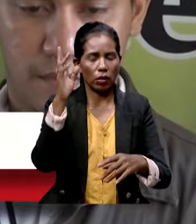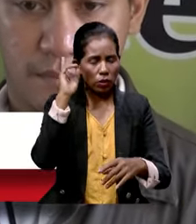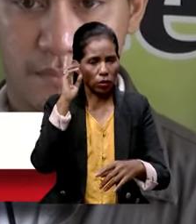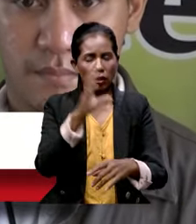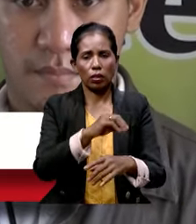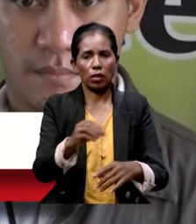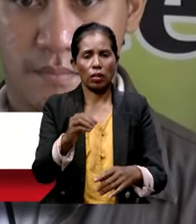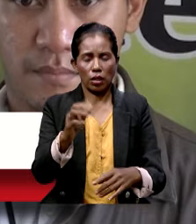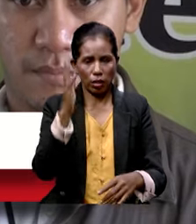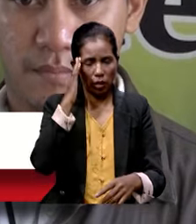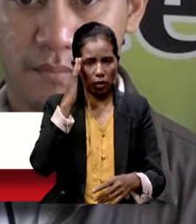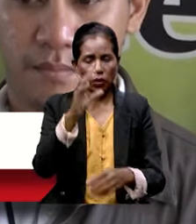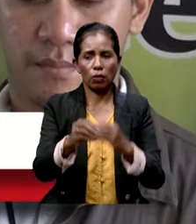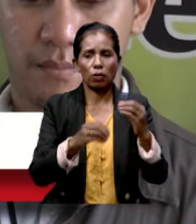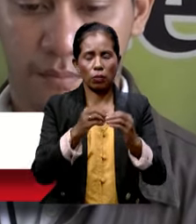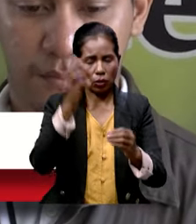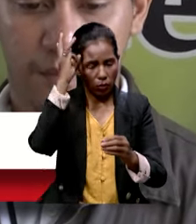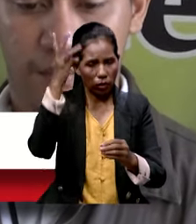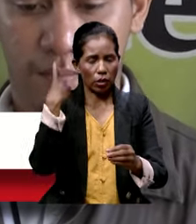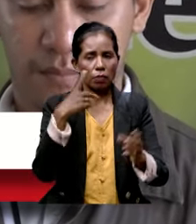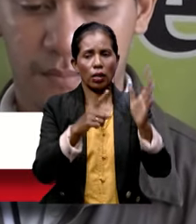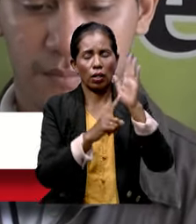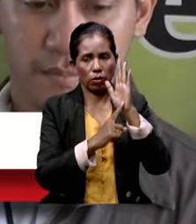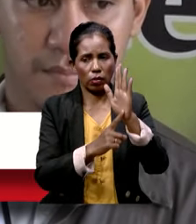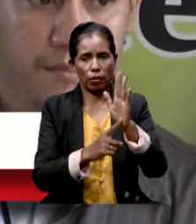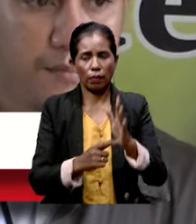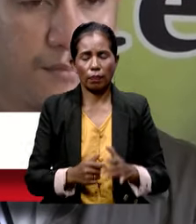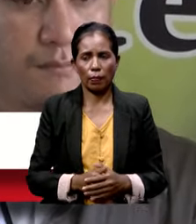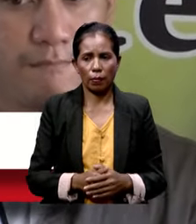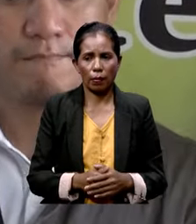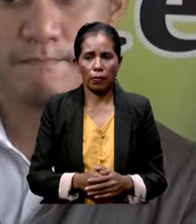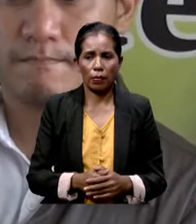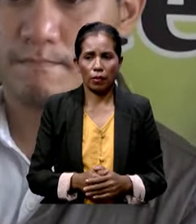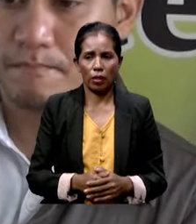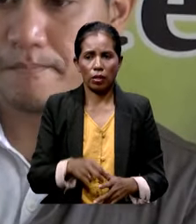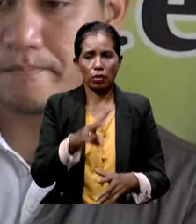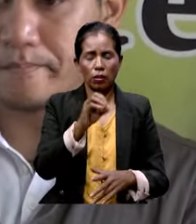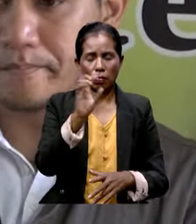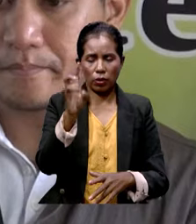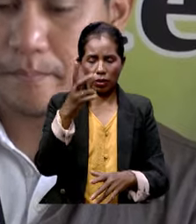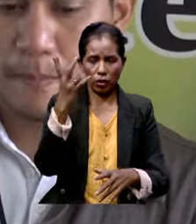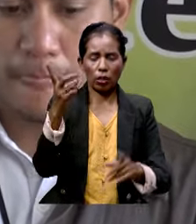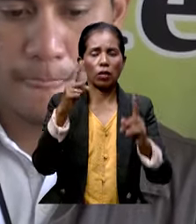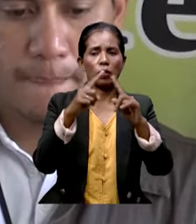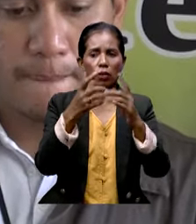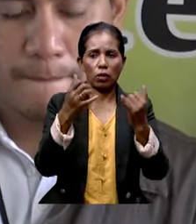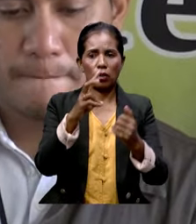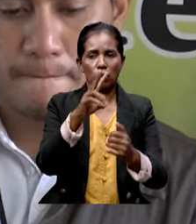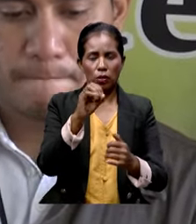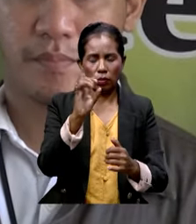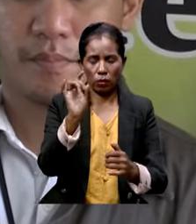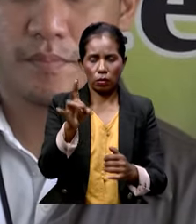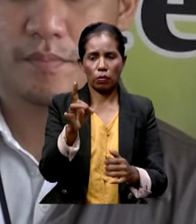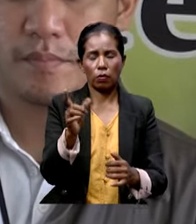pontana, kono ba preocupação nebe mogu ne ame hato, durante 2017 tu ate 2024